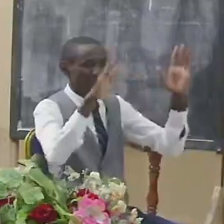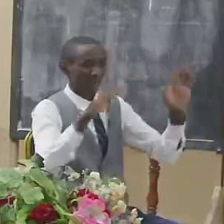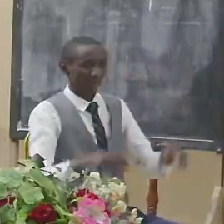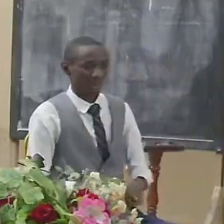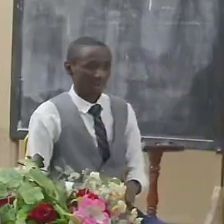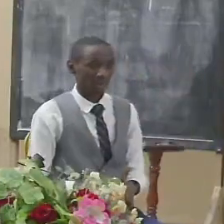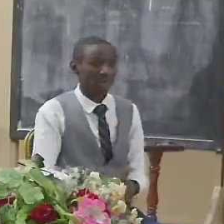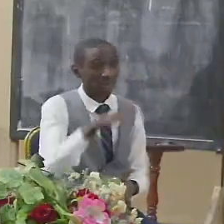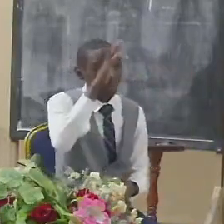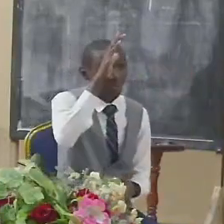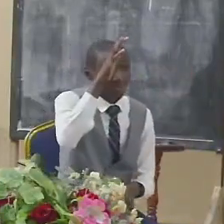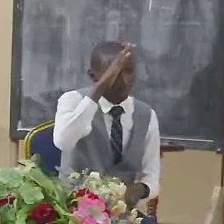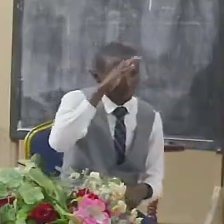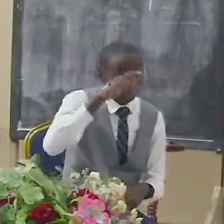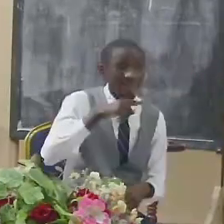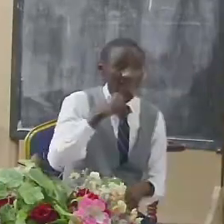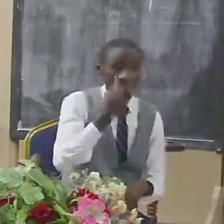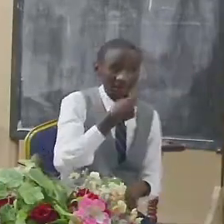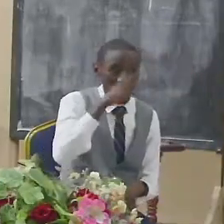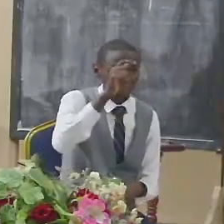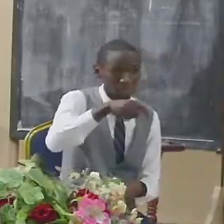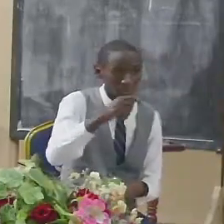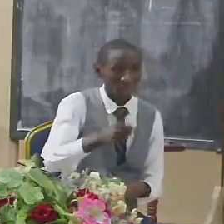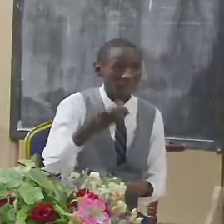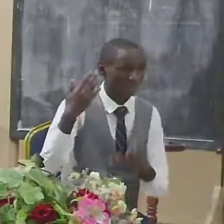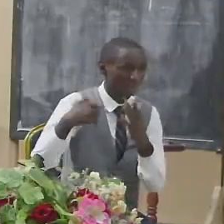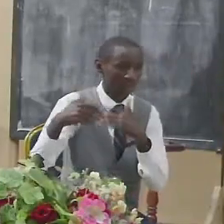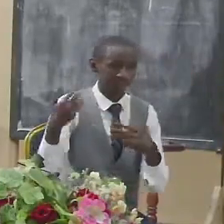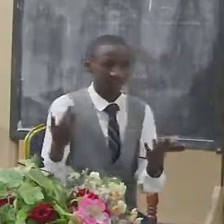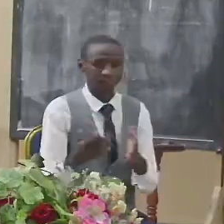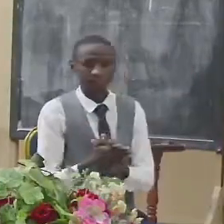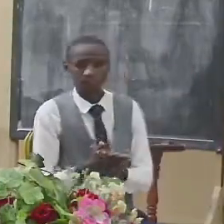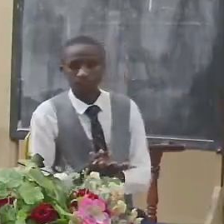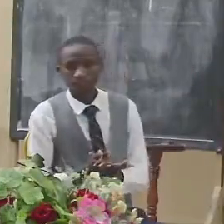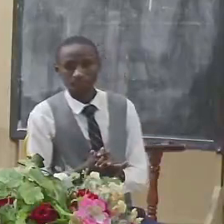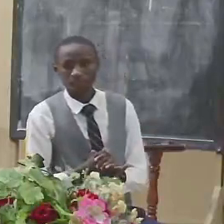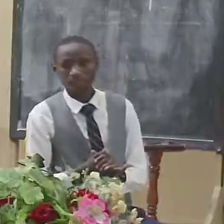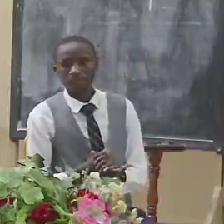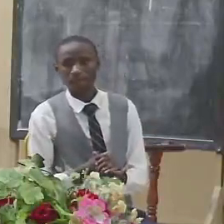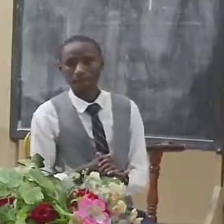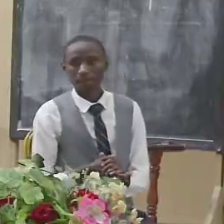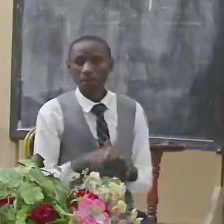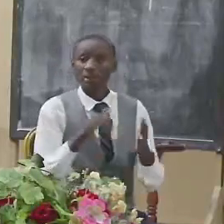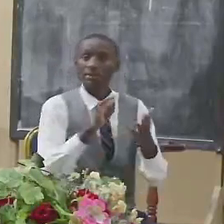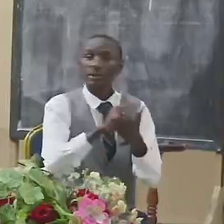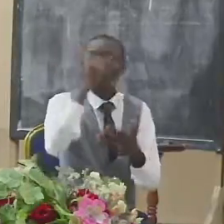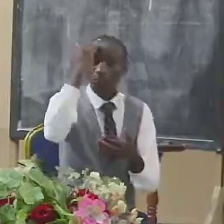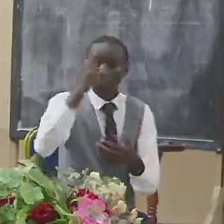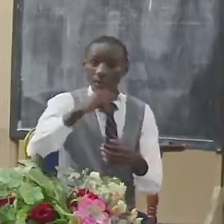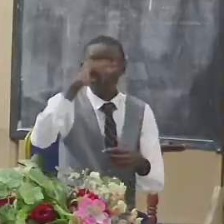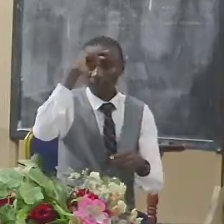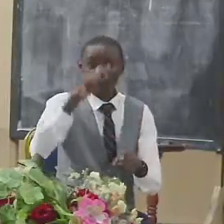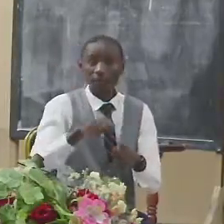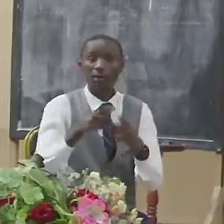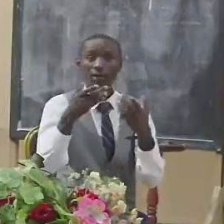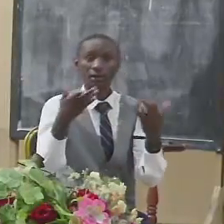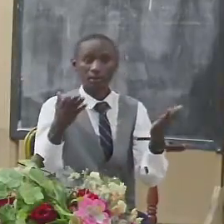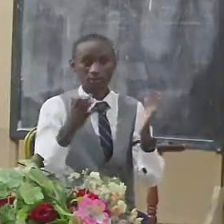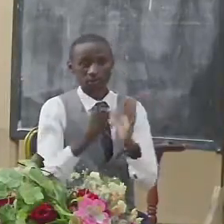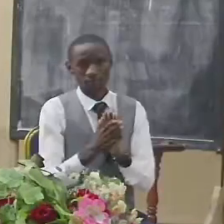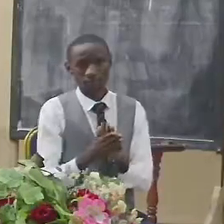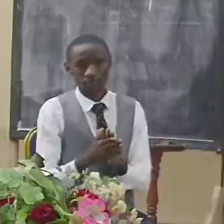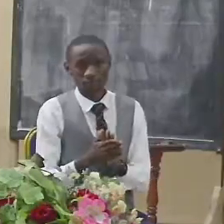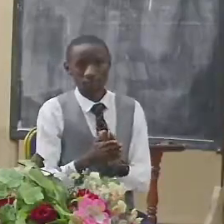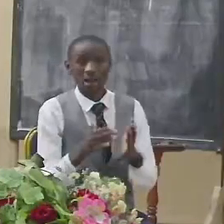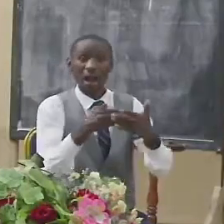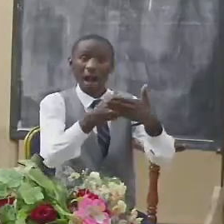Ule mbwa mwitu wa zamani wa bahari. C'est pourquoi frère. Njoma na ndugu. Avant